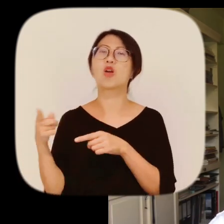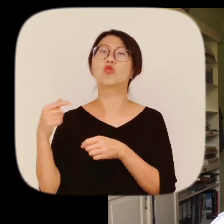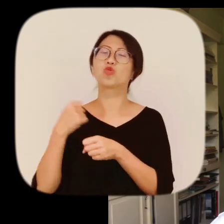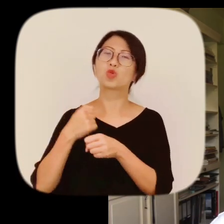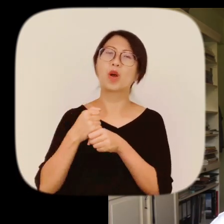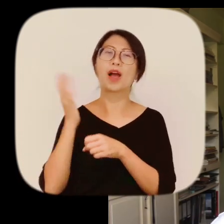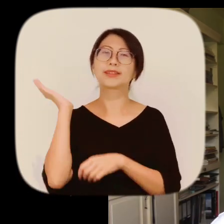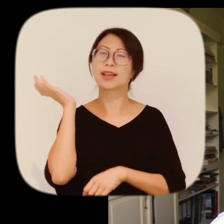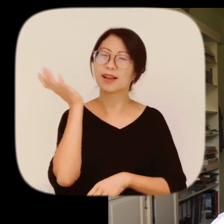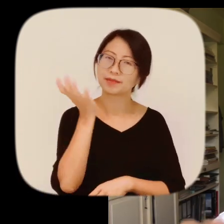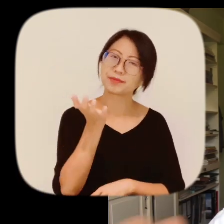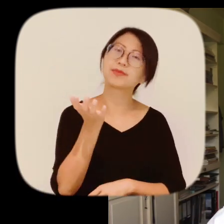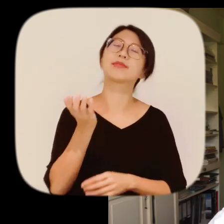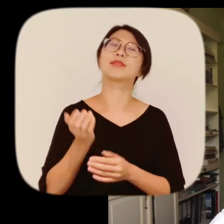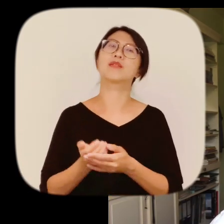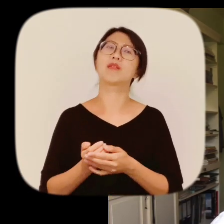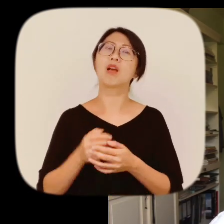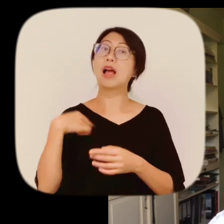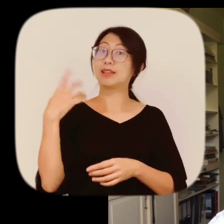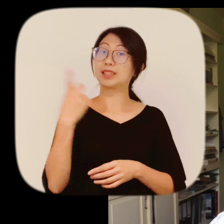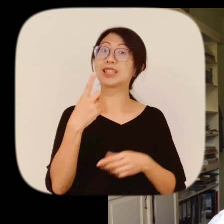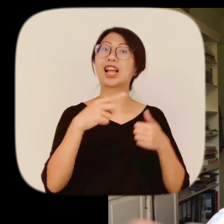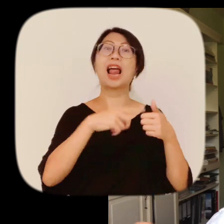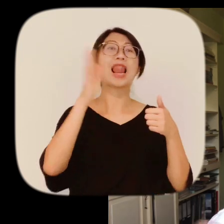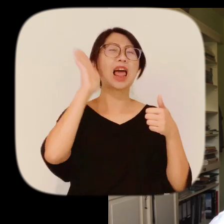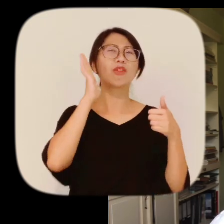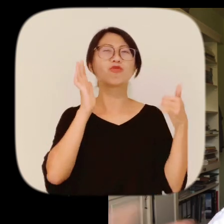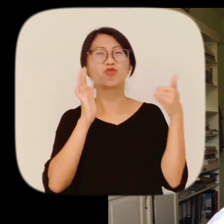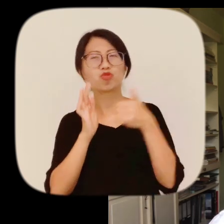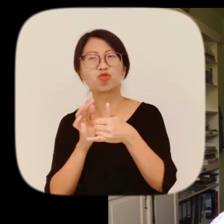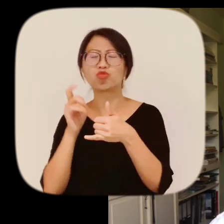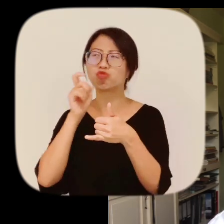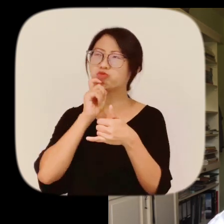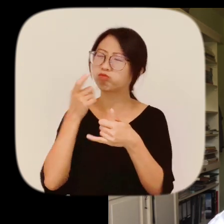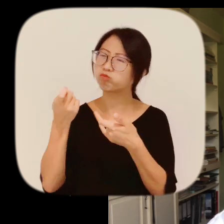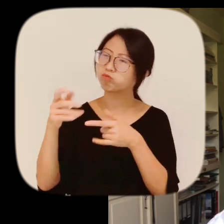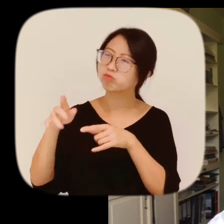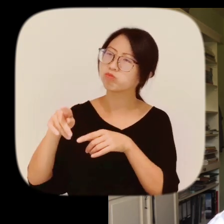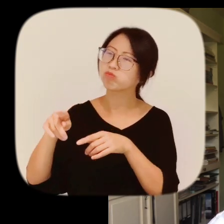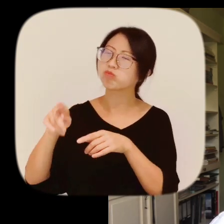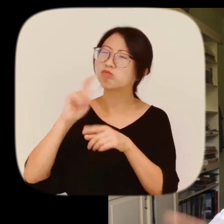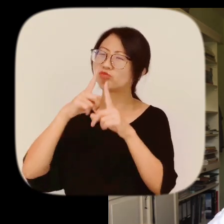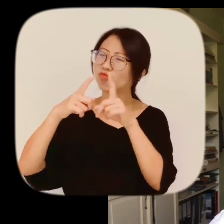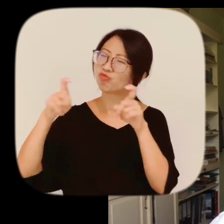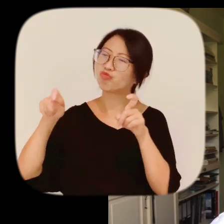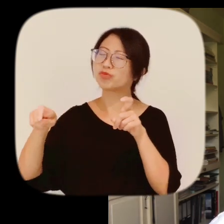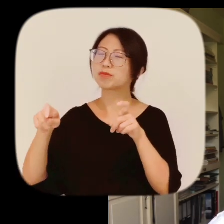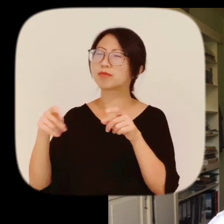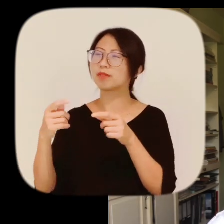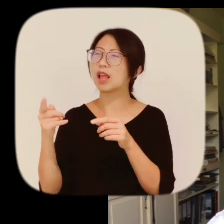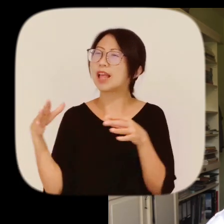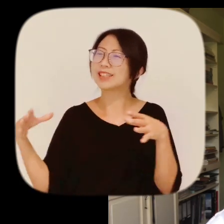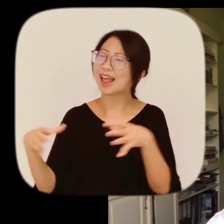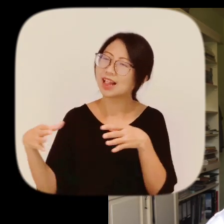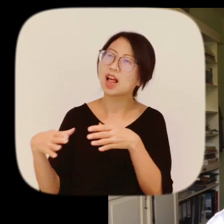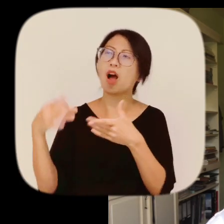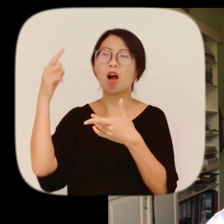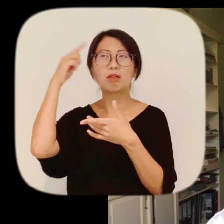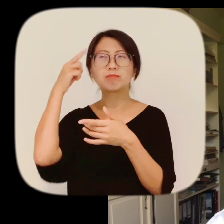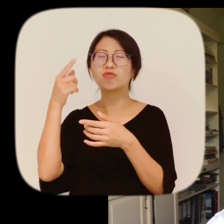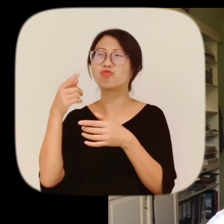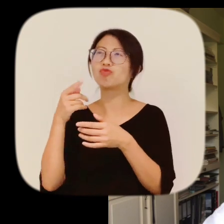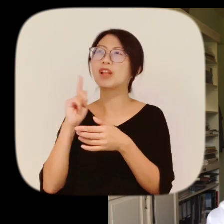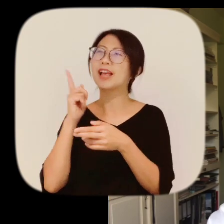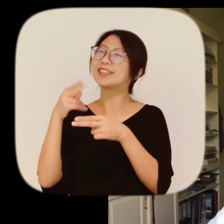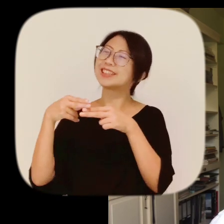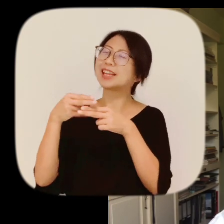一次Thomas去小镇里面去行医要帮一个人做手术在那间餐厅那里坐下吃